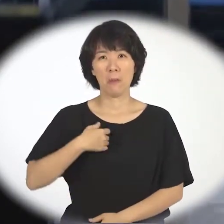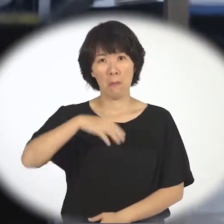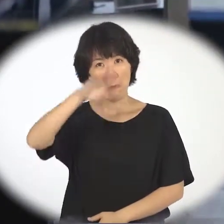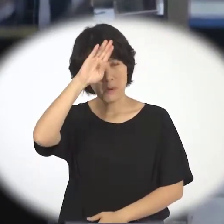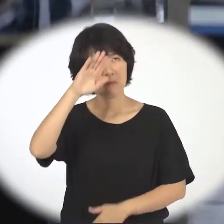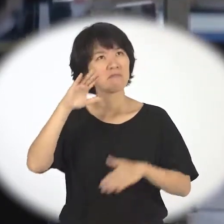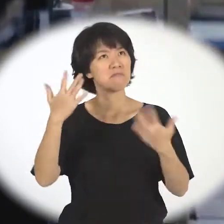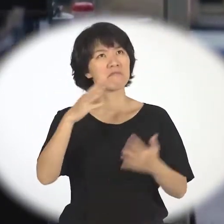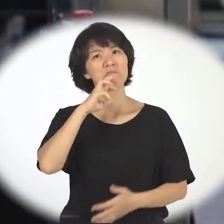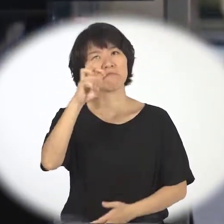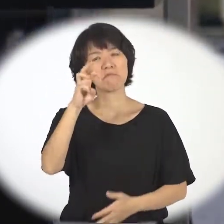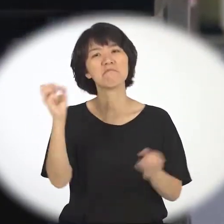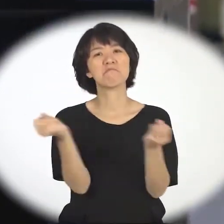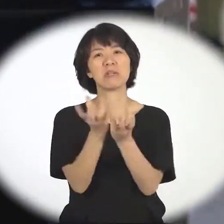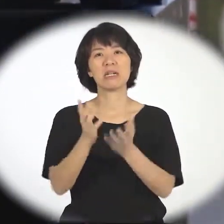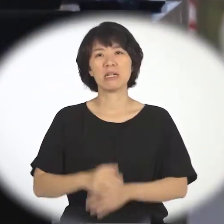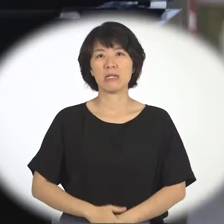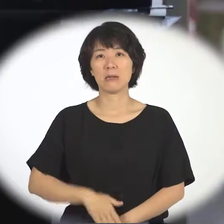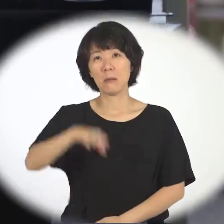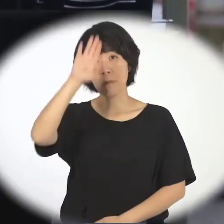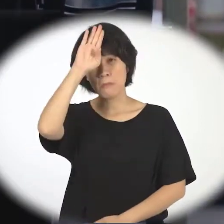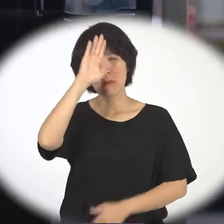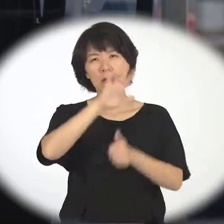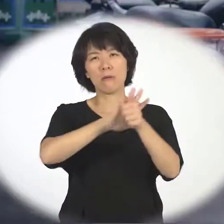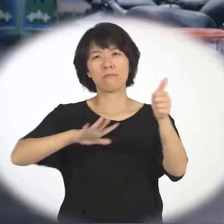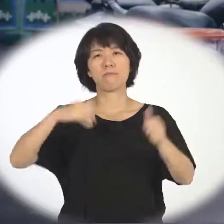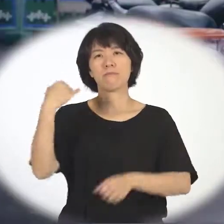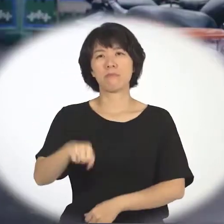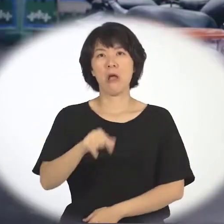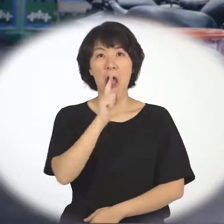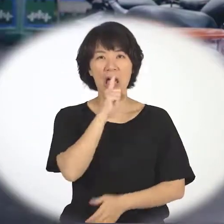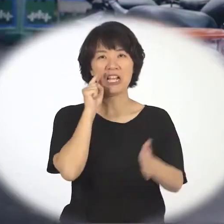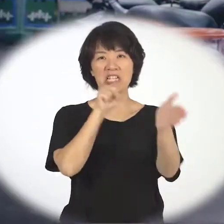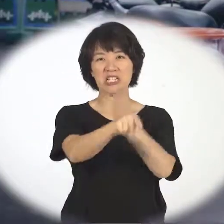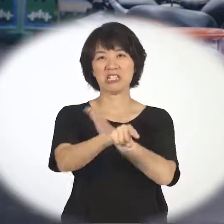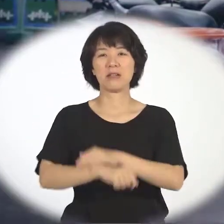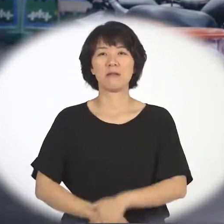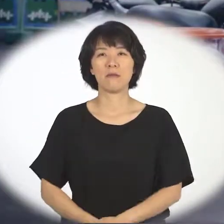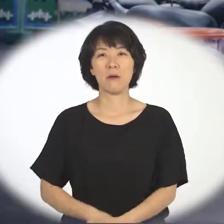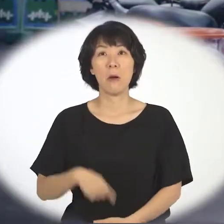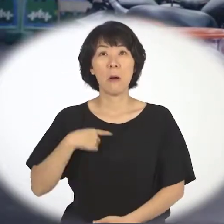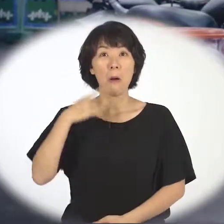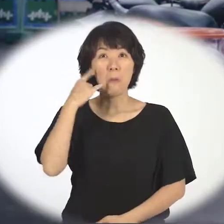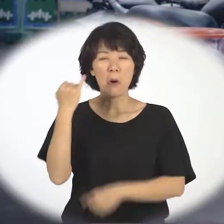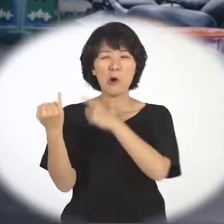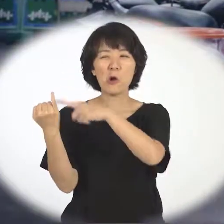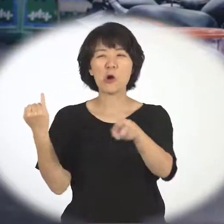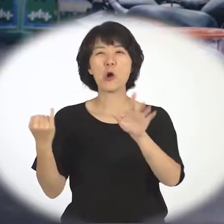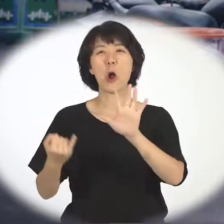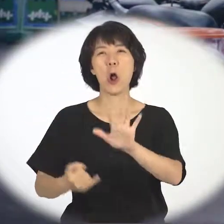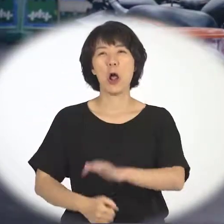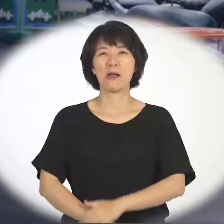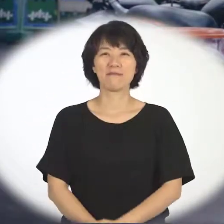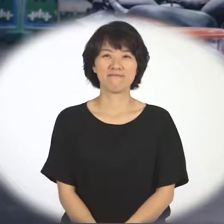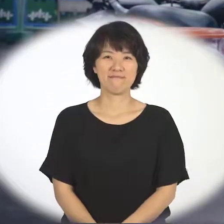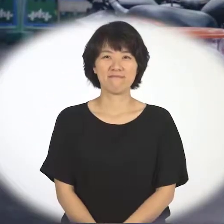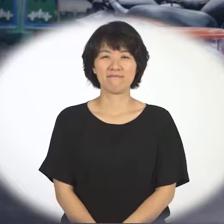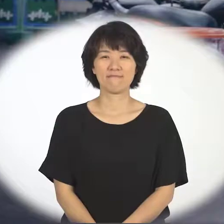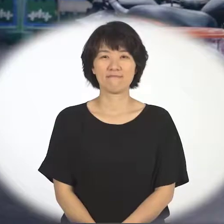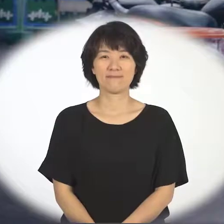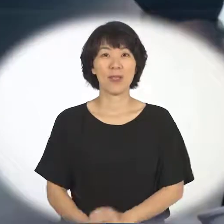我生病是大概30岁的时候，因为病情的关系，讲话都很不客气，有时候会刺伤到我妈